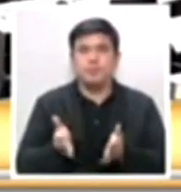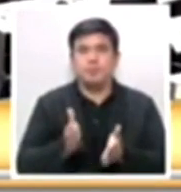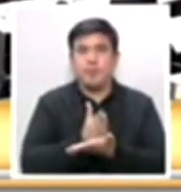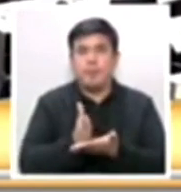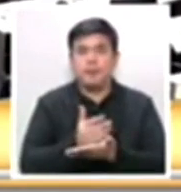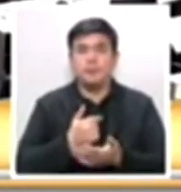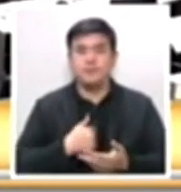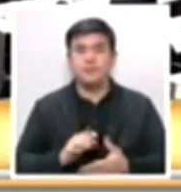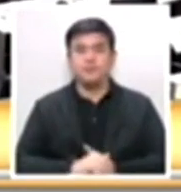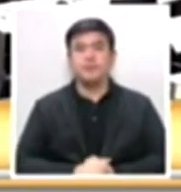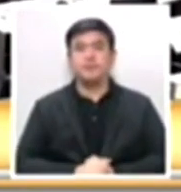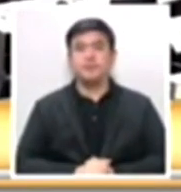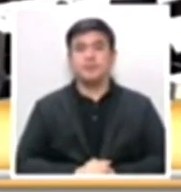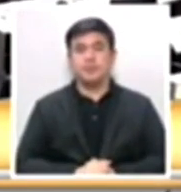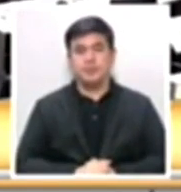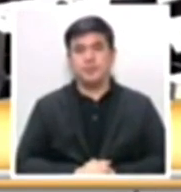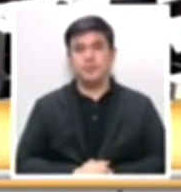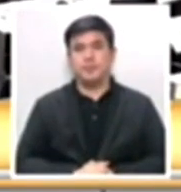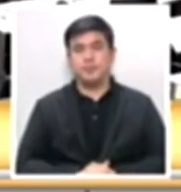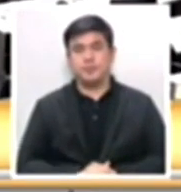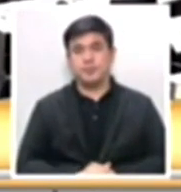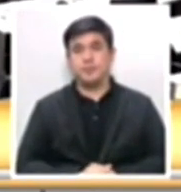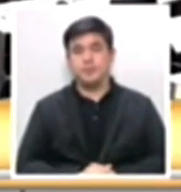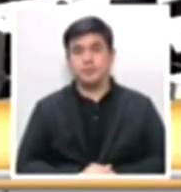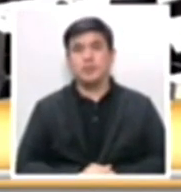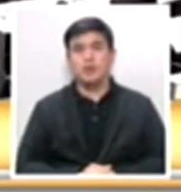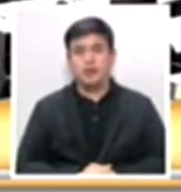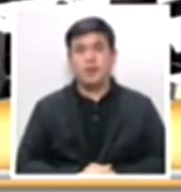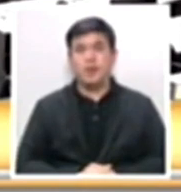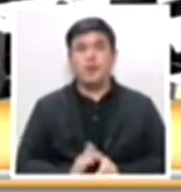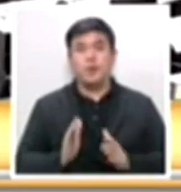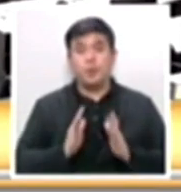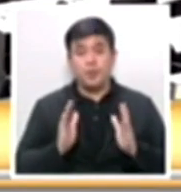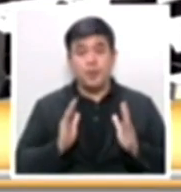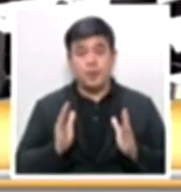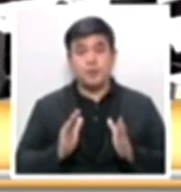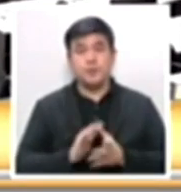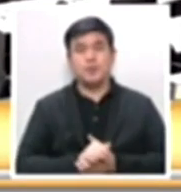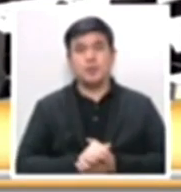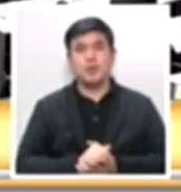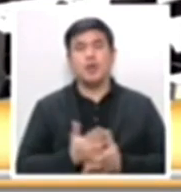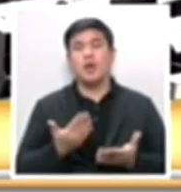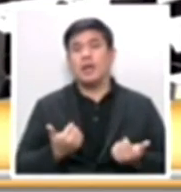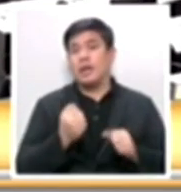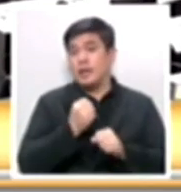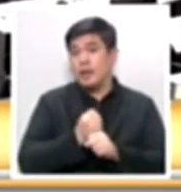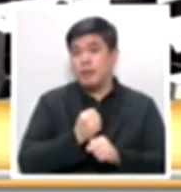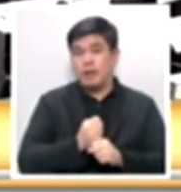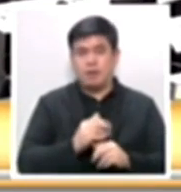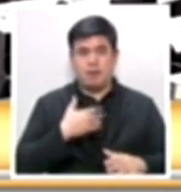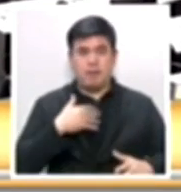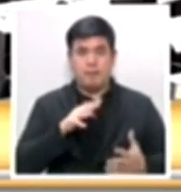กราบเรียนท่านประธานสภาผู้แทนราษฎรที่เคารพนะครับในการดำเนินการในเรื่องผังเมื